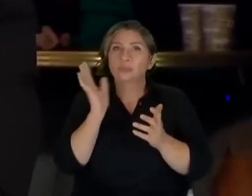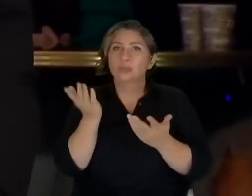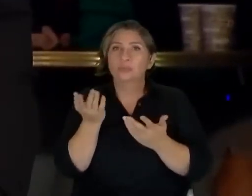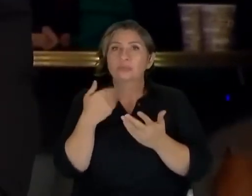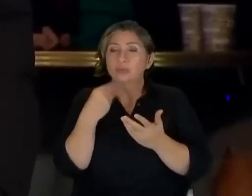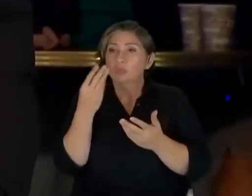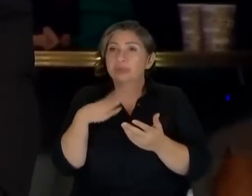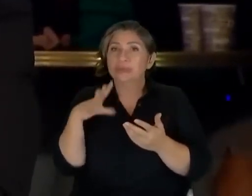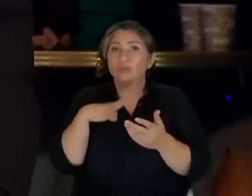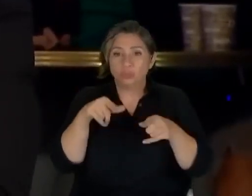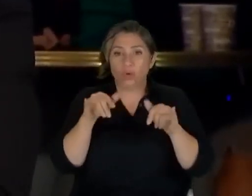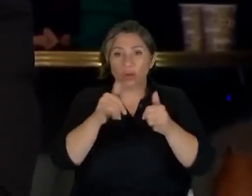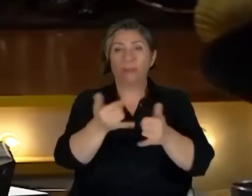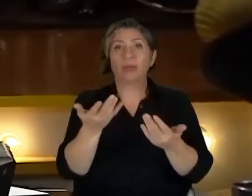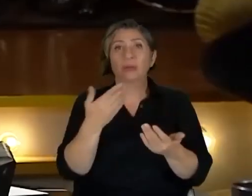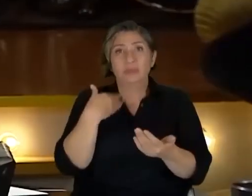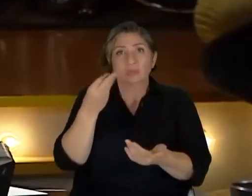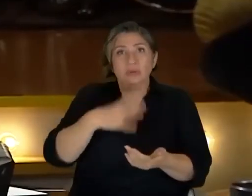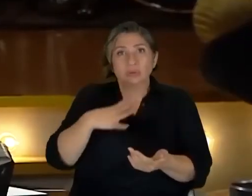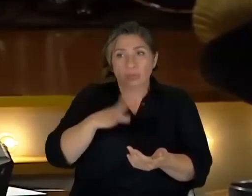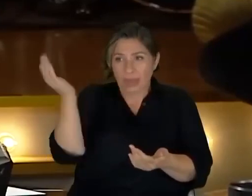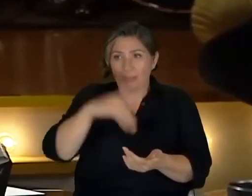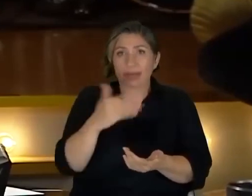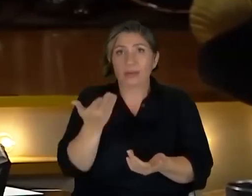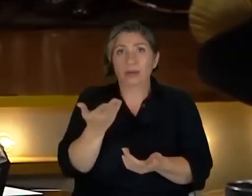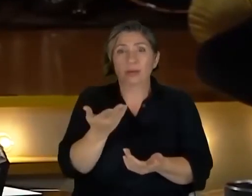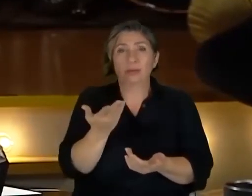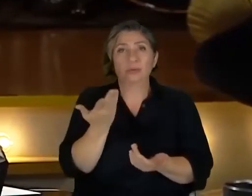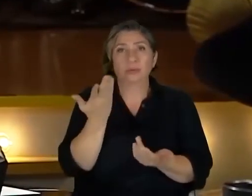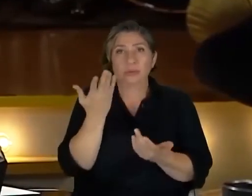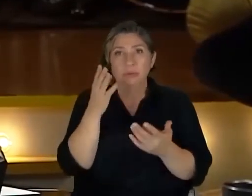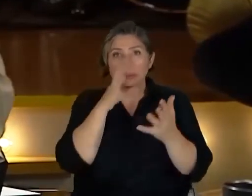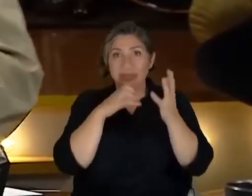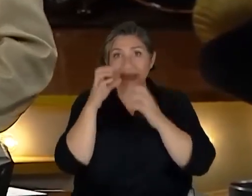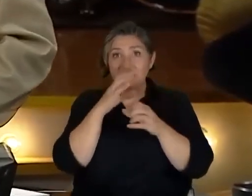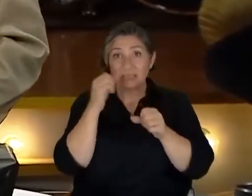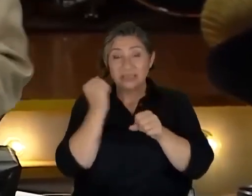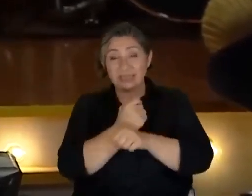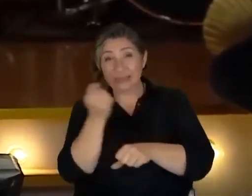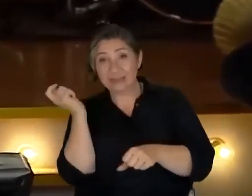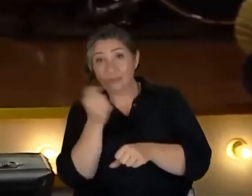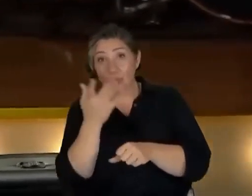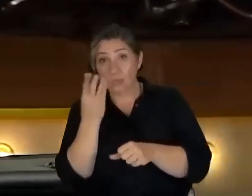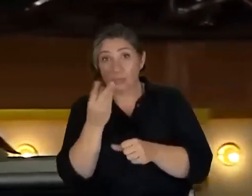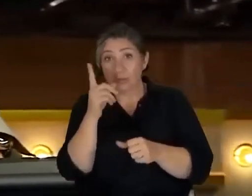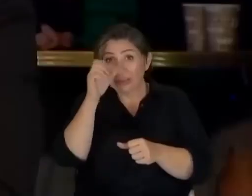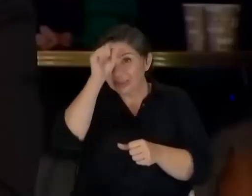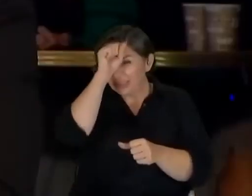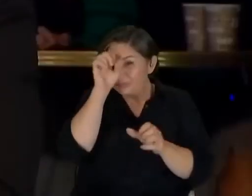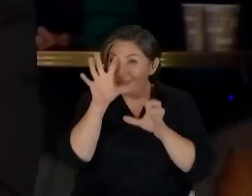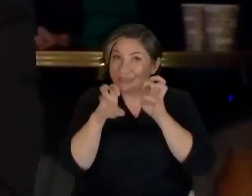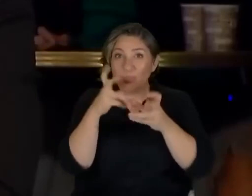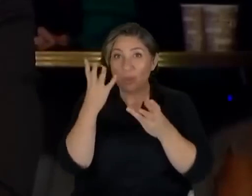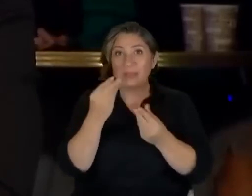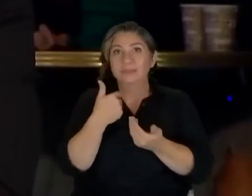hakikaten? Ben çok istiyorum burada oynamayı. Evet ben de çok istiyorum senin burada oynamanı. Bunu. Ne oluyor? Gizliden gizliye taş koyuyor olabilir miyim? Böyle bir sapıklığım